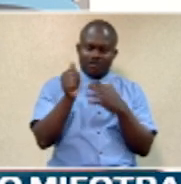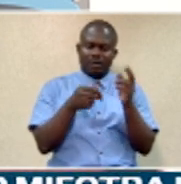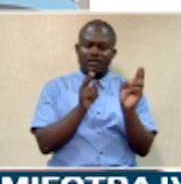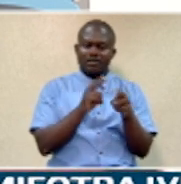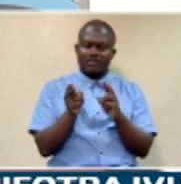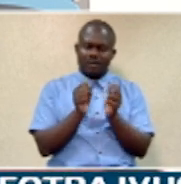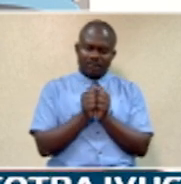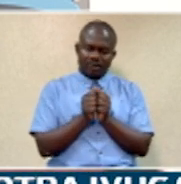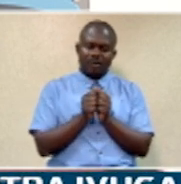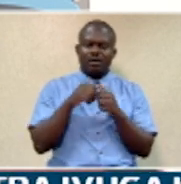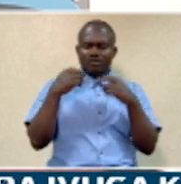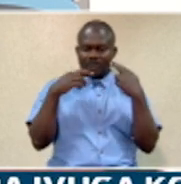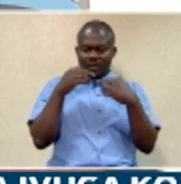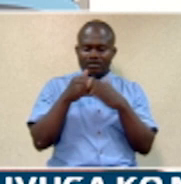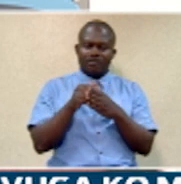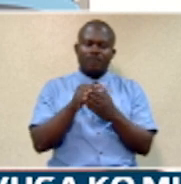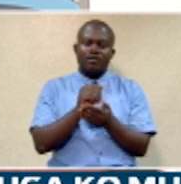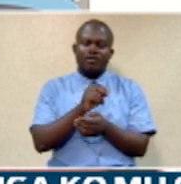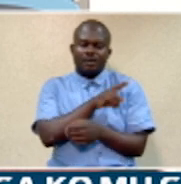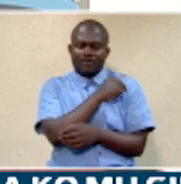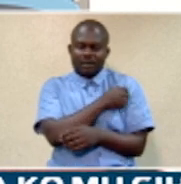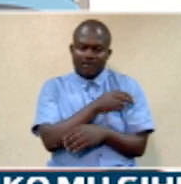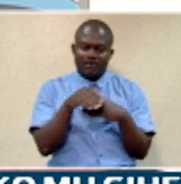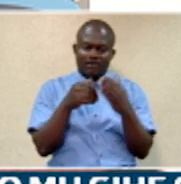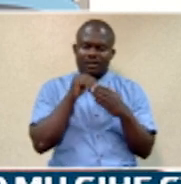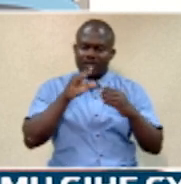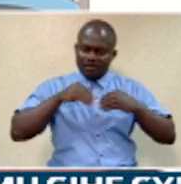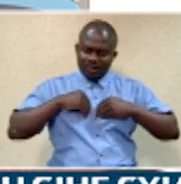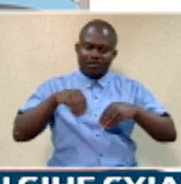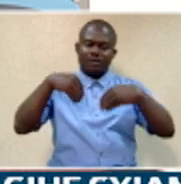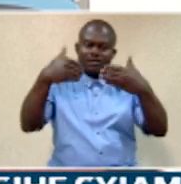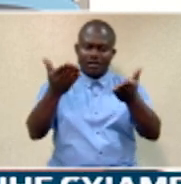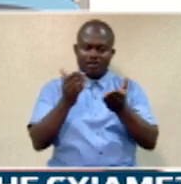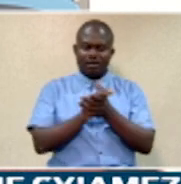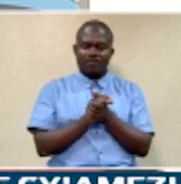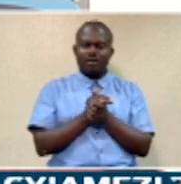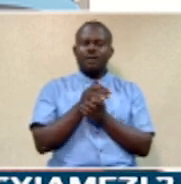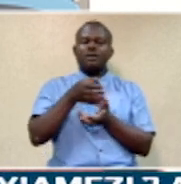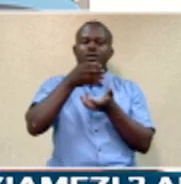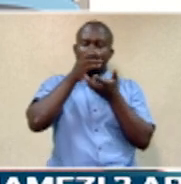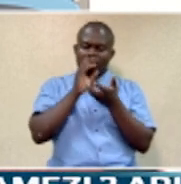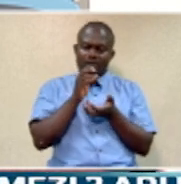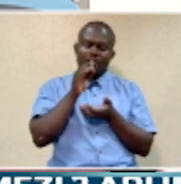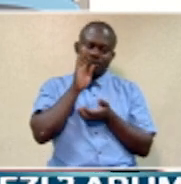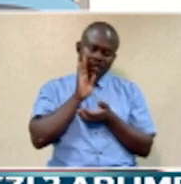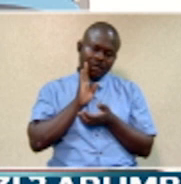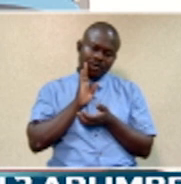ibisanzwe amaresitora n'amahoteli yemerewe gutanga ibinyobwa